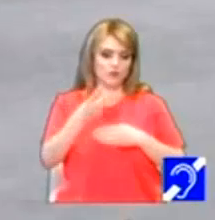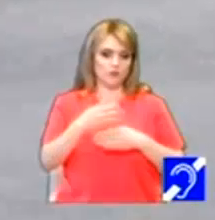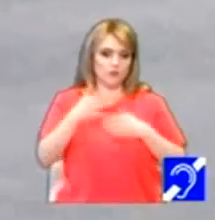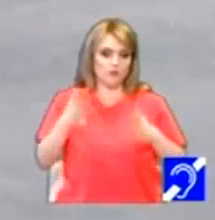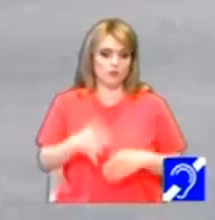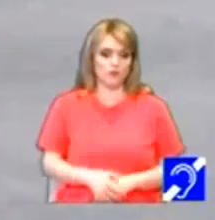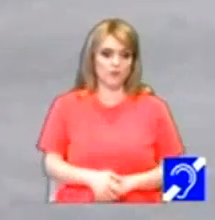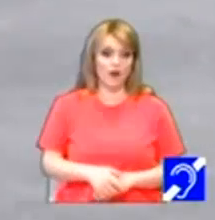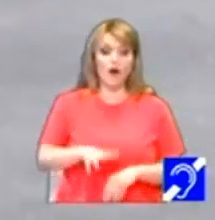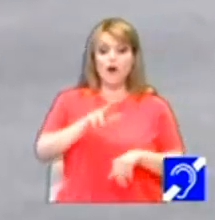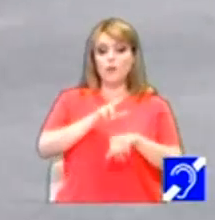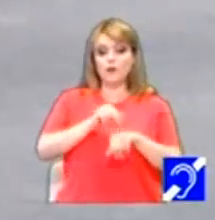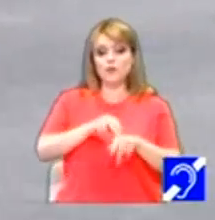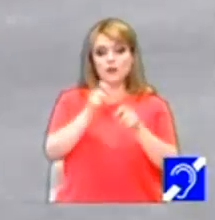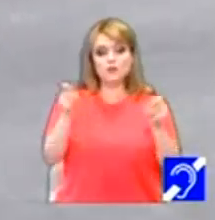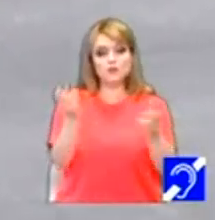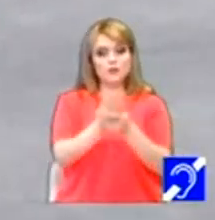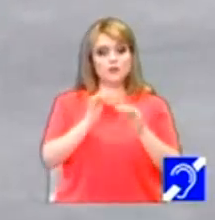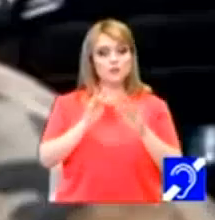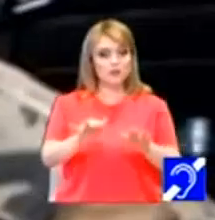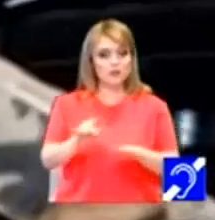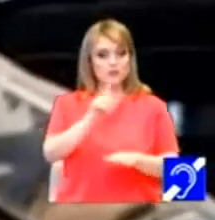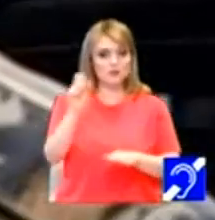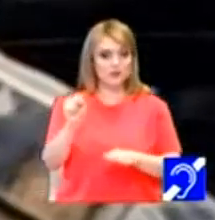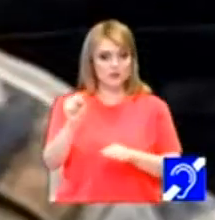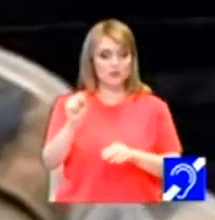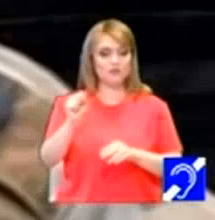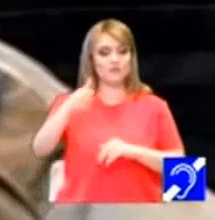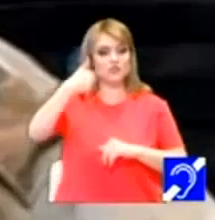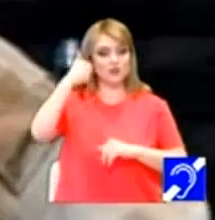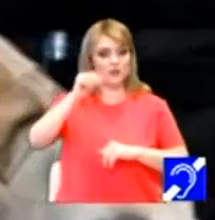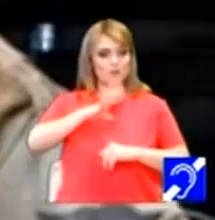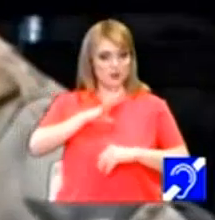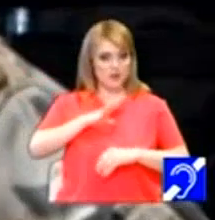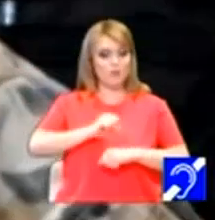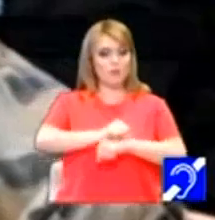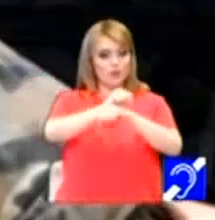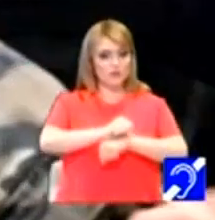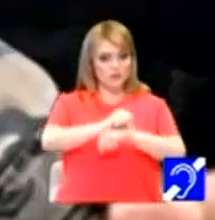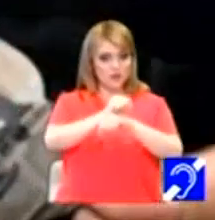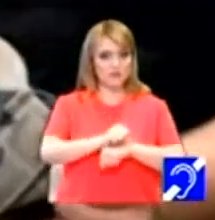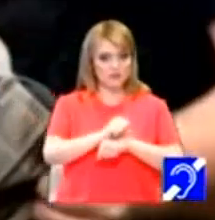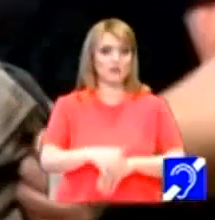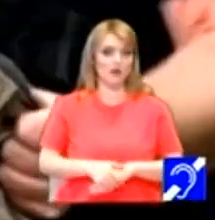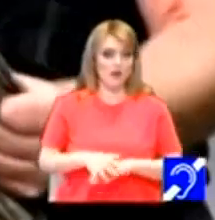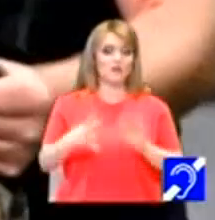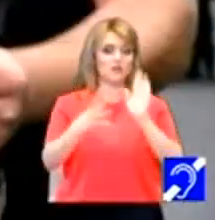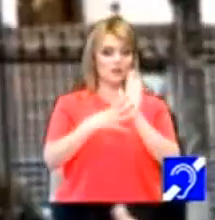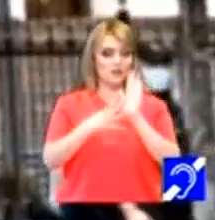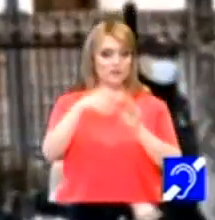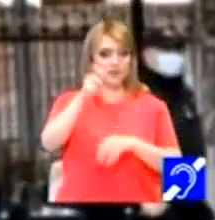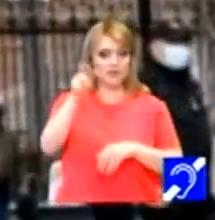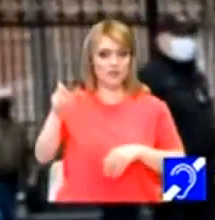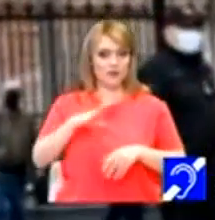Polițiștii au început un proces penal pentru acțiunile violente din timpul protestelor veteranilor. 9 persoane sunt cercetate, opoziția și